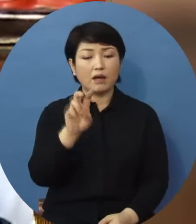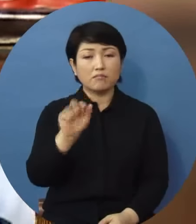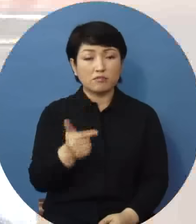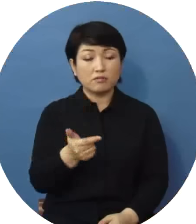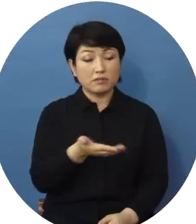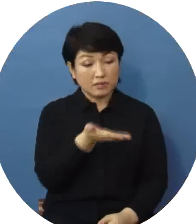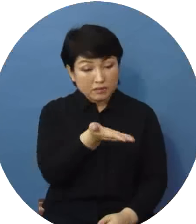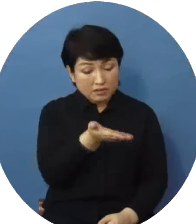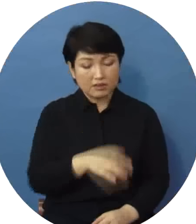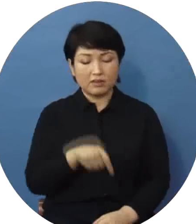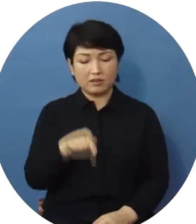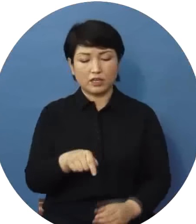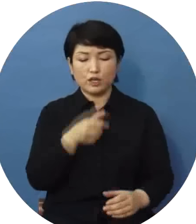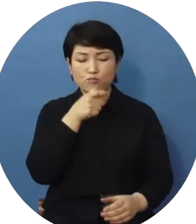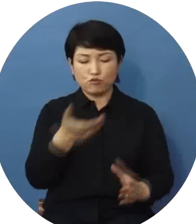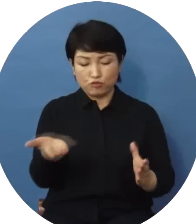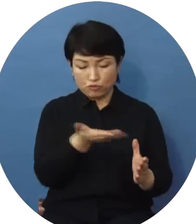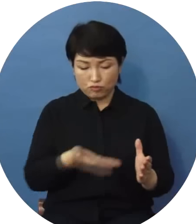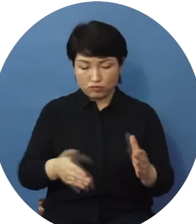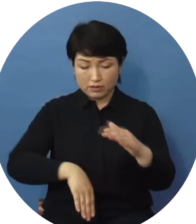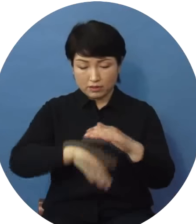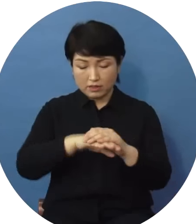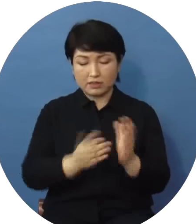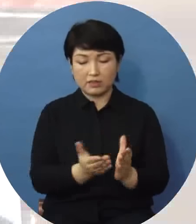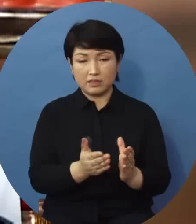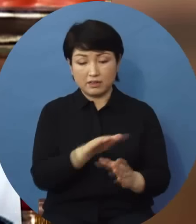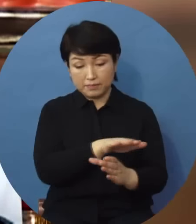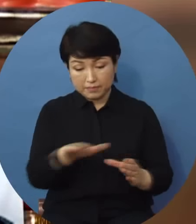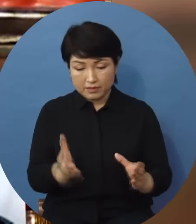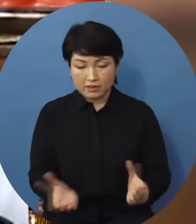바라문이여, 여기에 물이 가득 담긴 그릇이 있습니다.